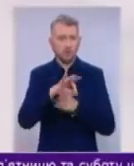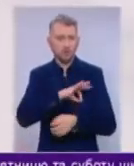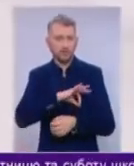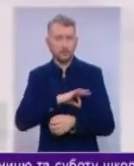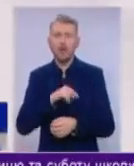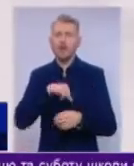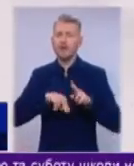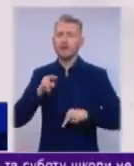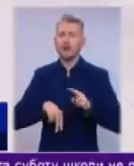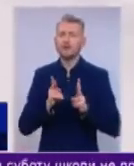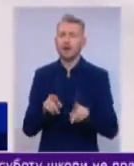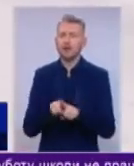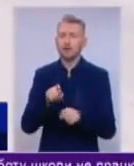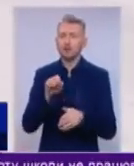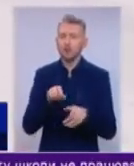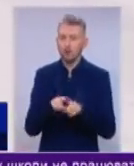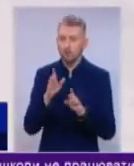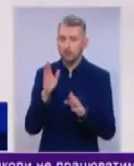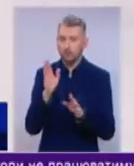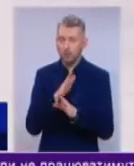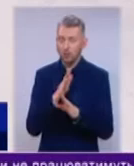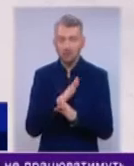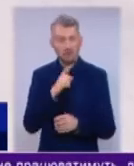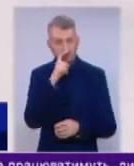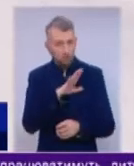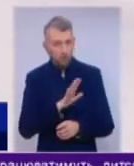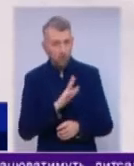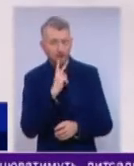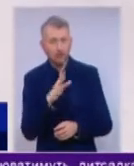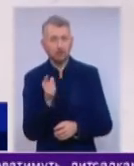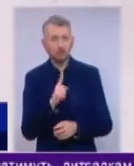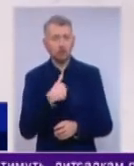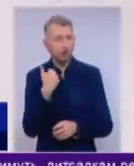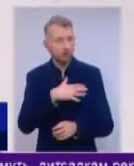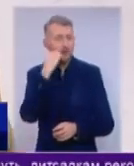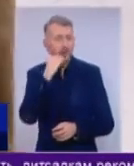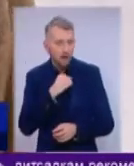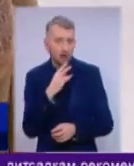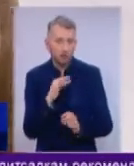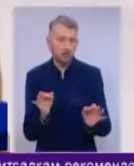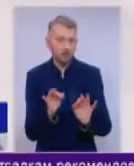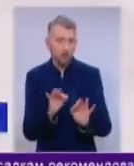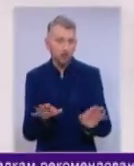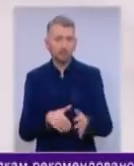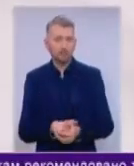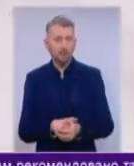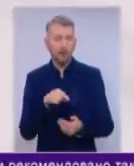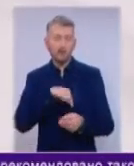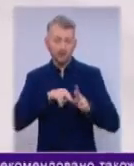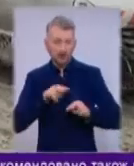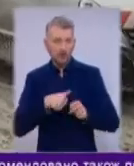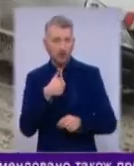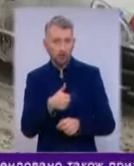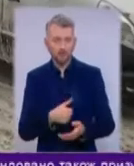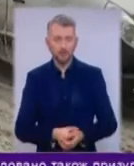настроєння як от такої погоди? Та і плохое. Несмотря на те, що я вже стара, ну нічого, настроєння